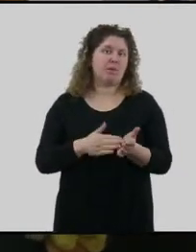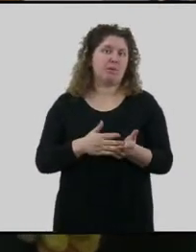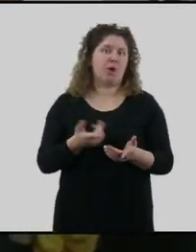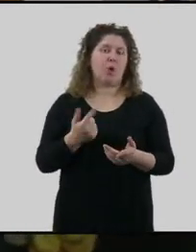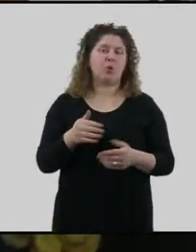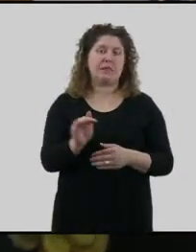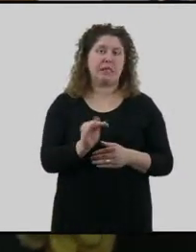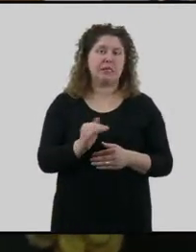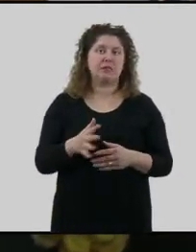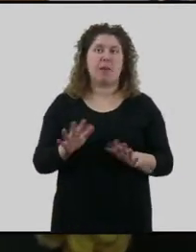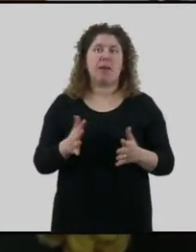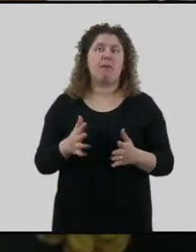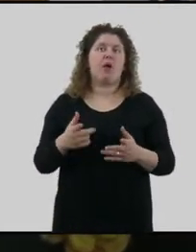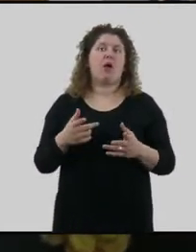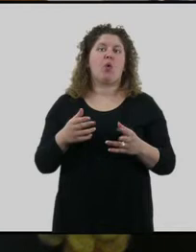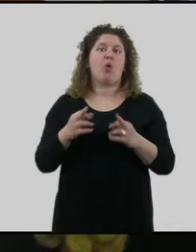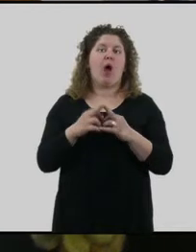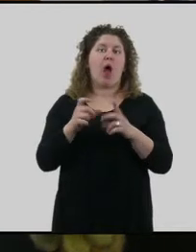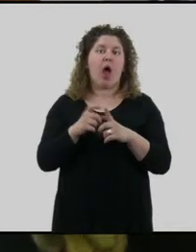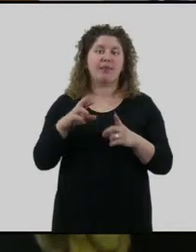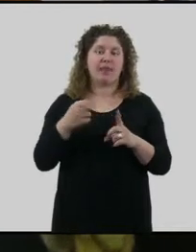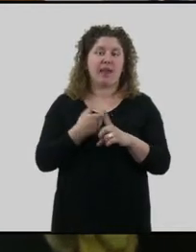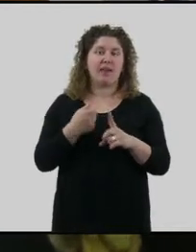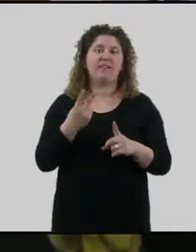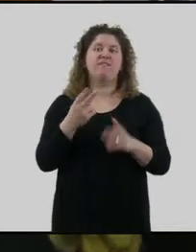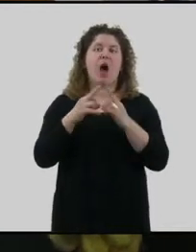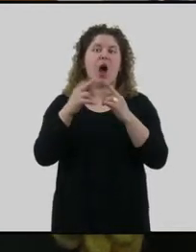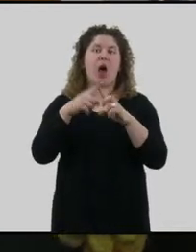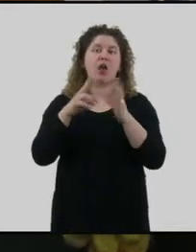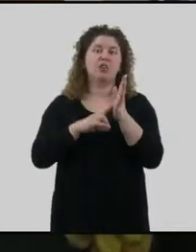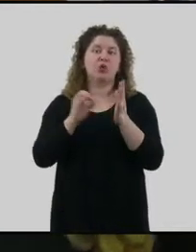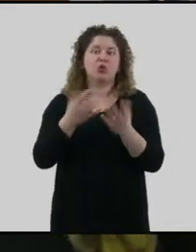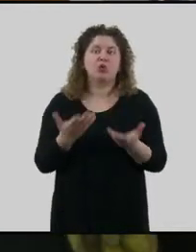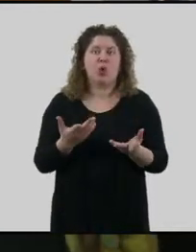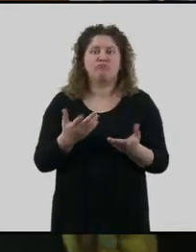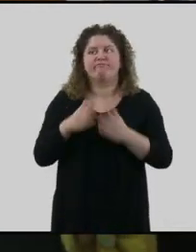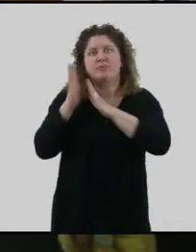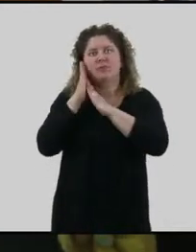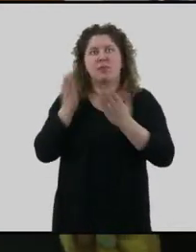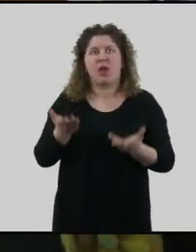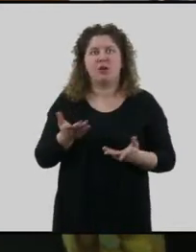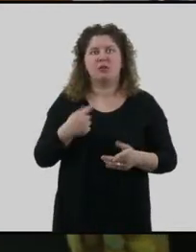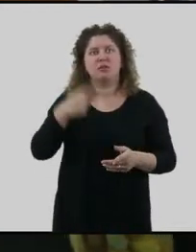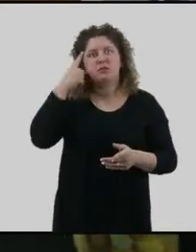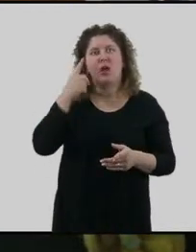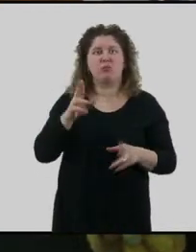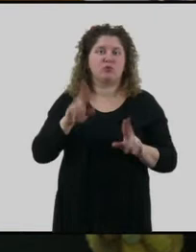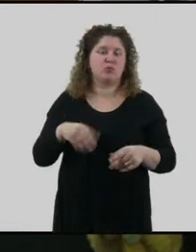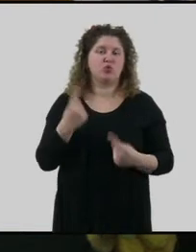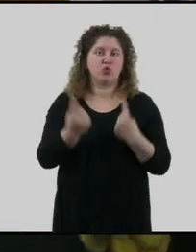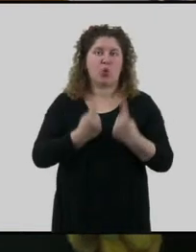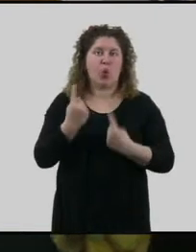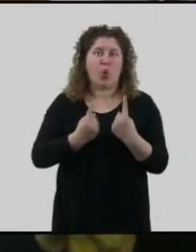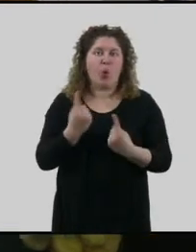a nemaju određeno adekvatno boravište, prebivalište ili je to nekakva izvanredna prilika, znamo da to